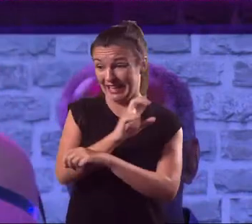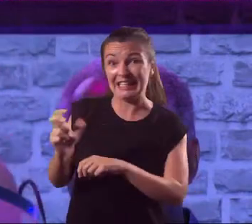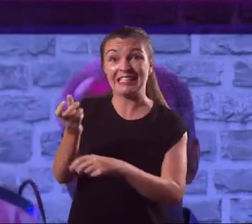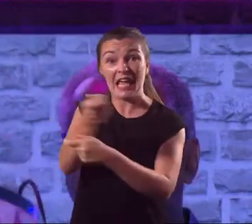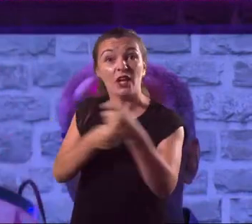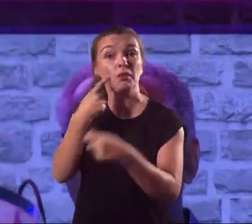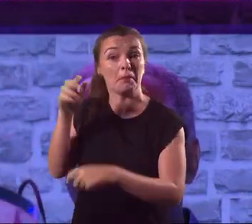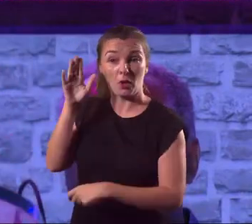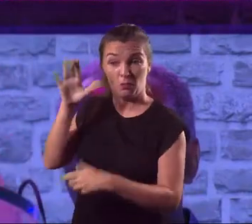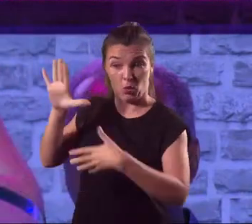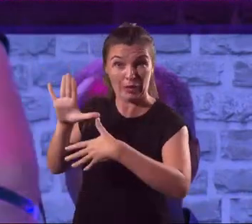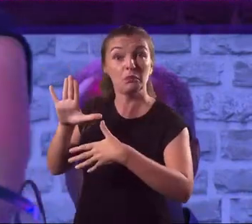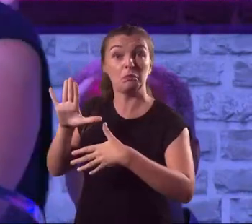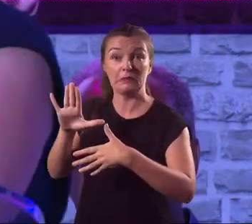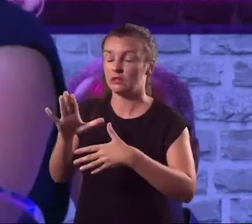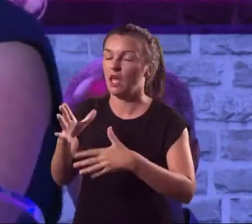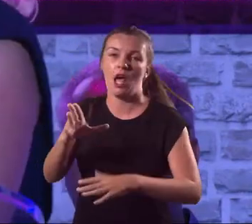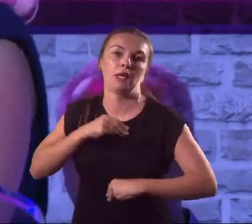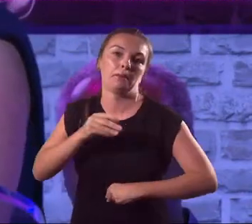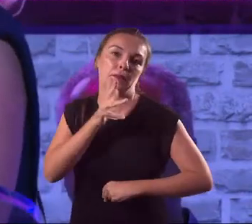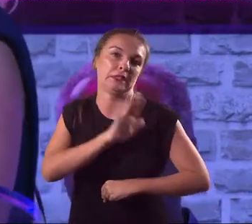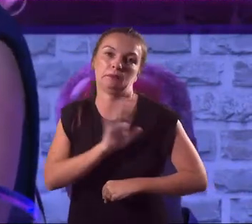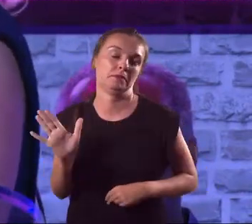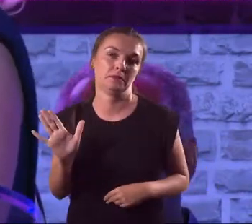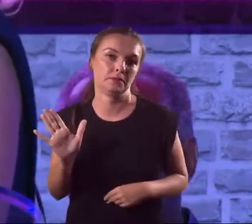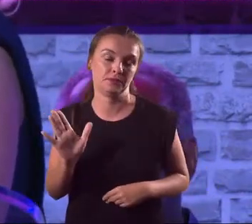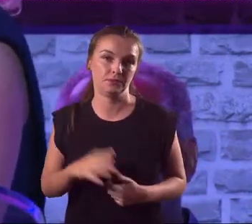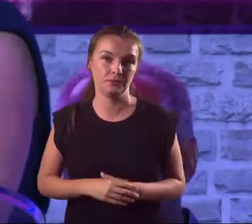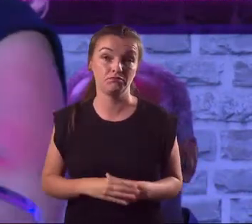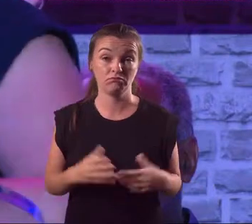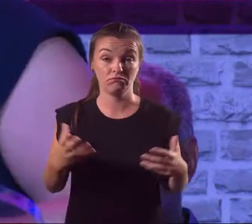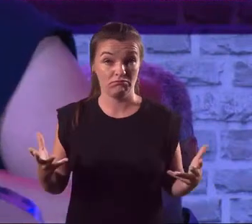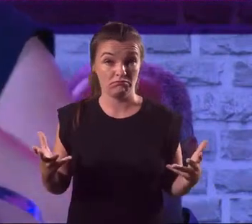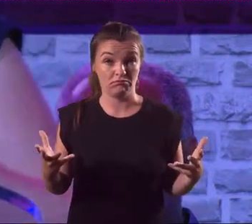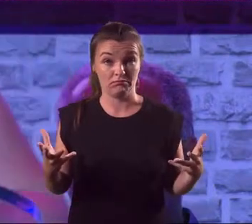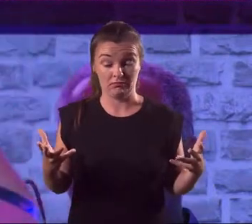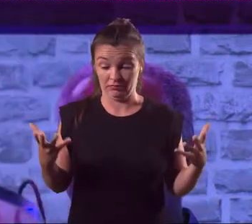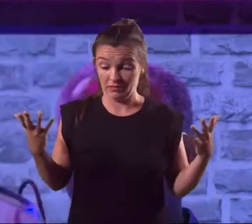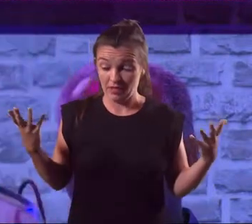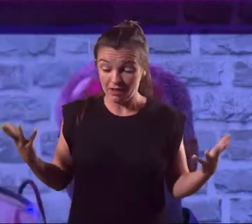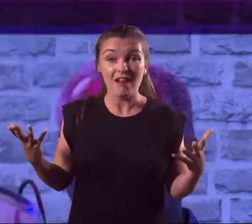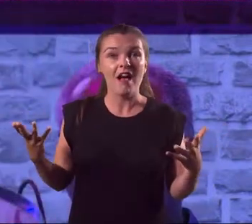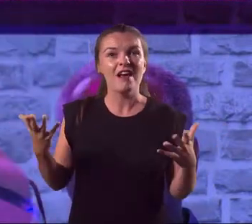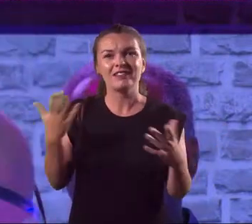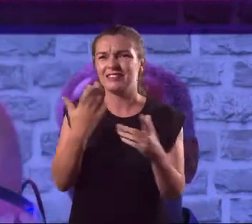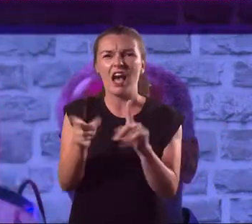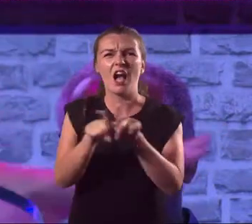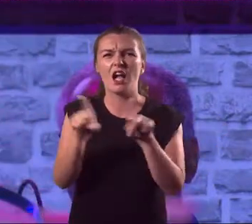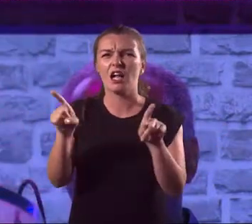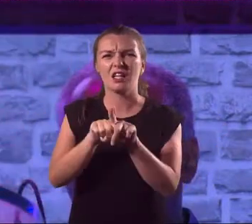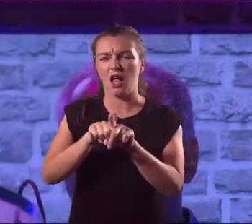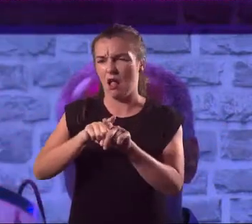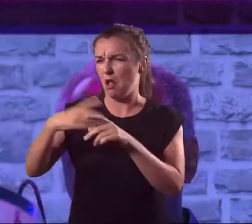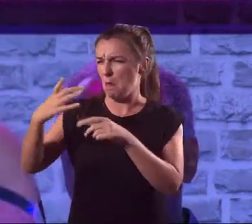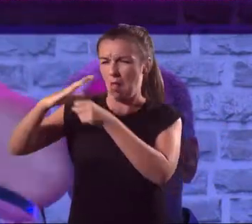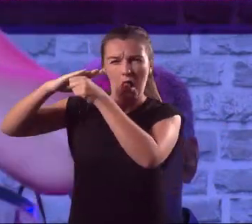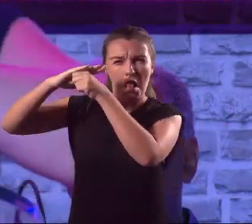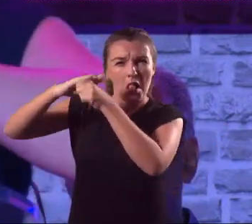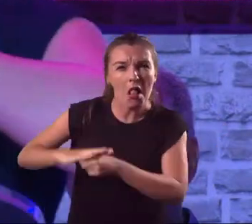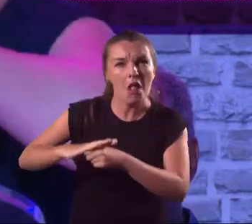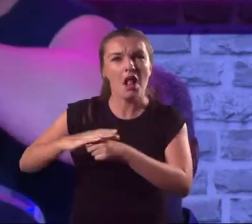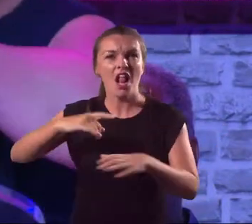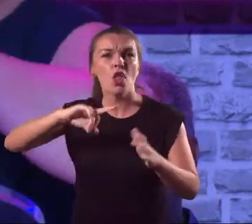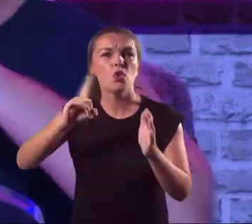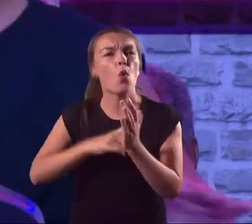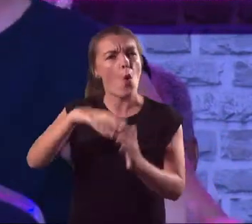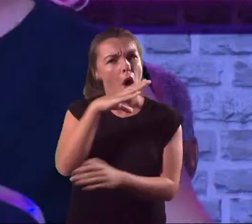c'est inacceptable. Eh bien, je veux dire ici que rien de ce qui est vécu, qui est une maltraitance insupportable, une violation